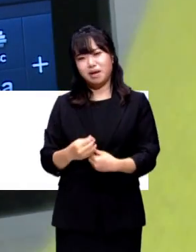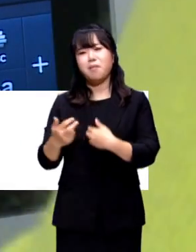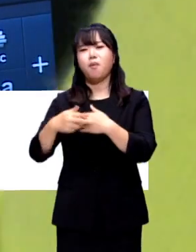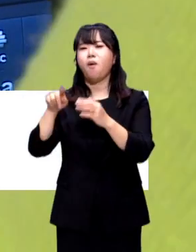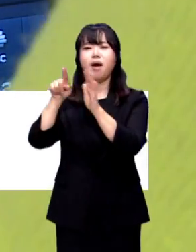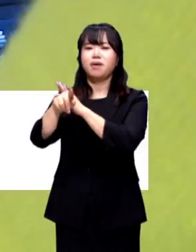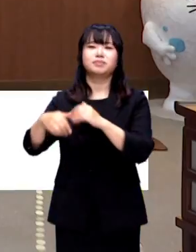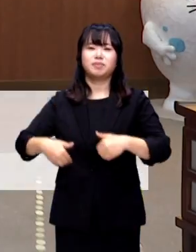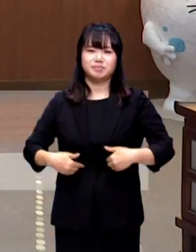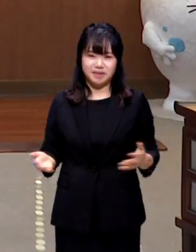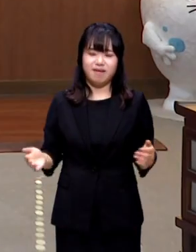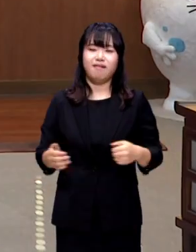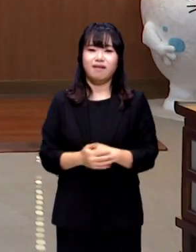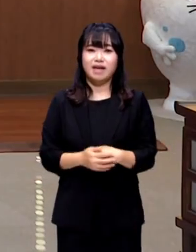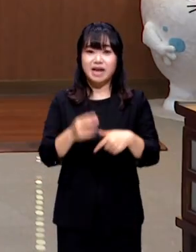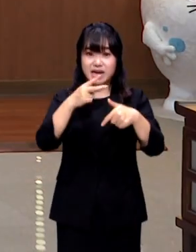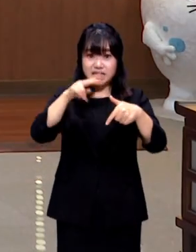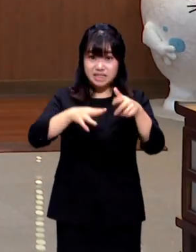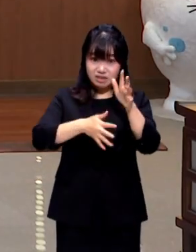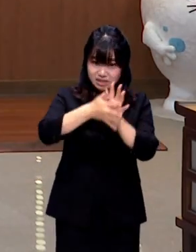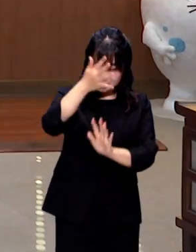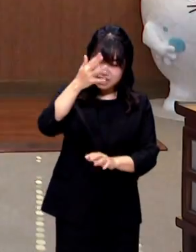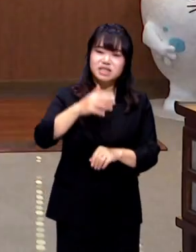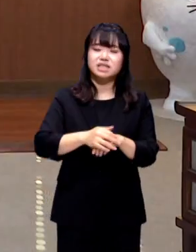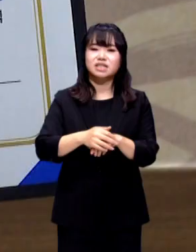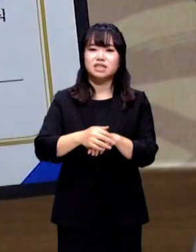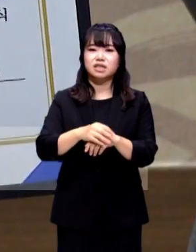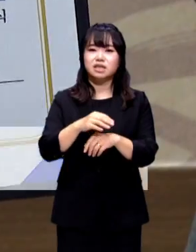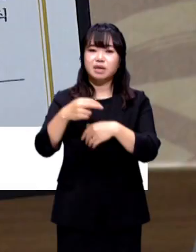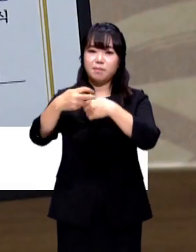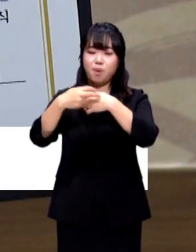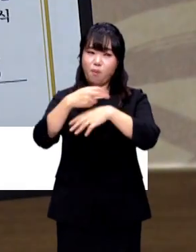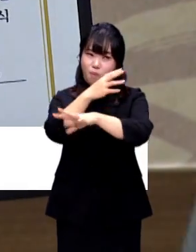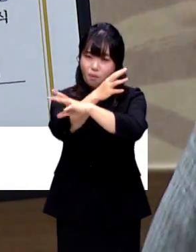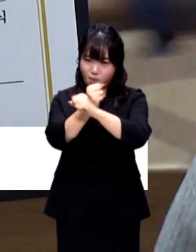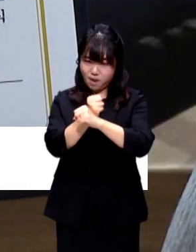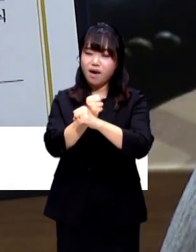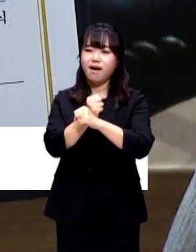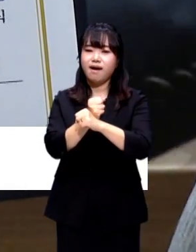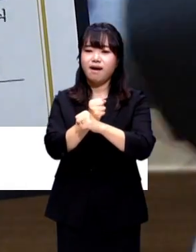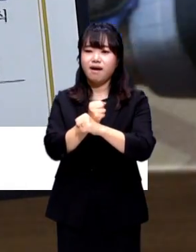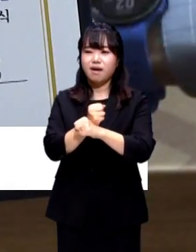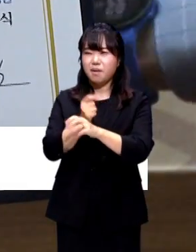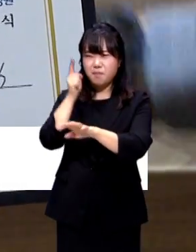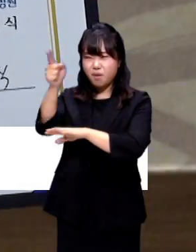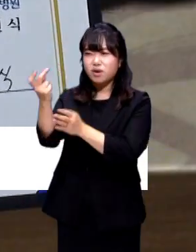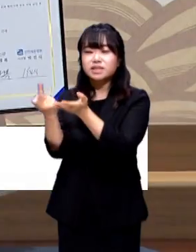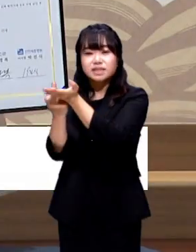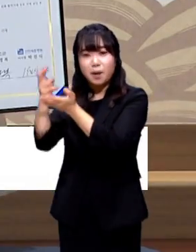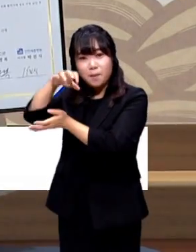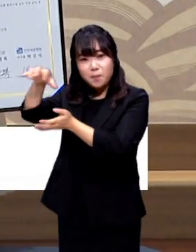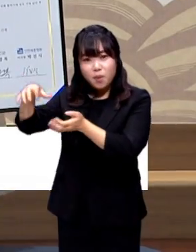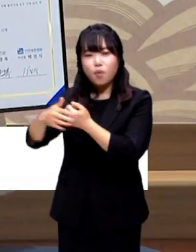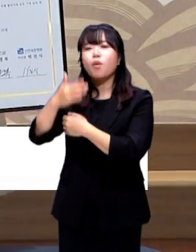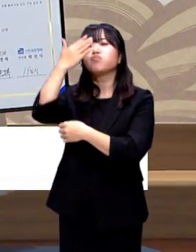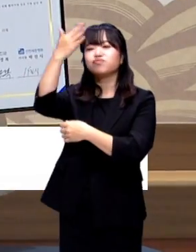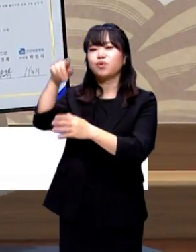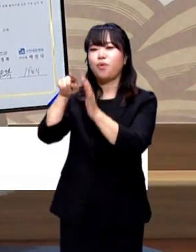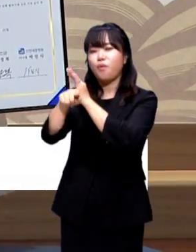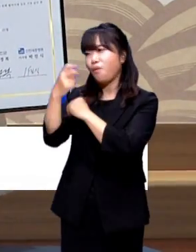이제. 인천시는 옹진군 의료기관과 업무 협약을 맺고 도서지역 무료 진료 사업을